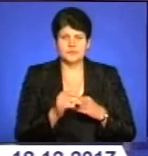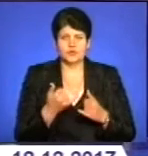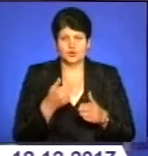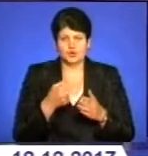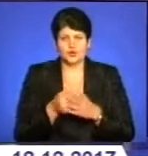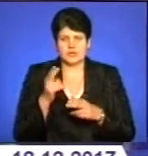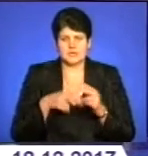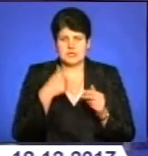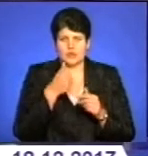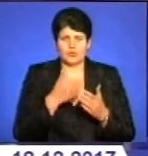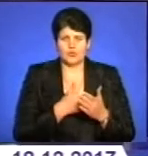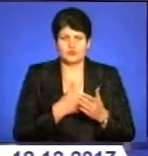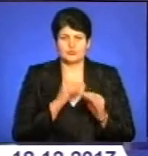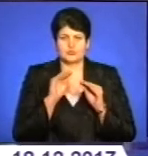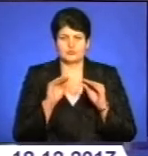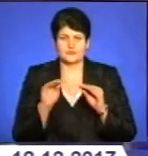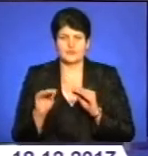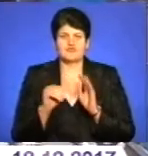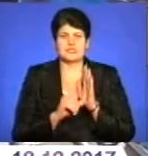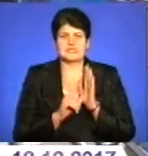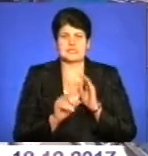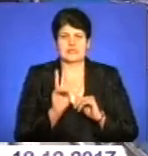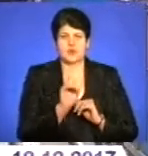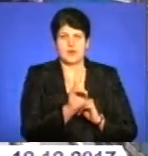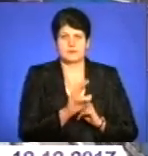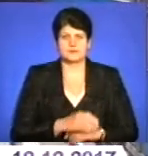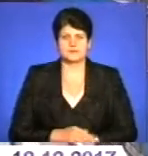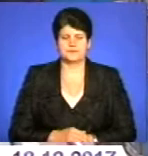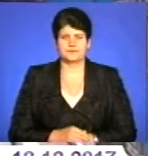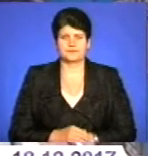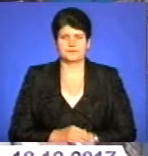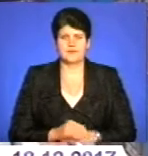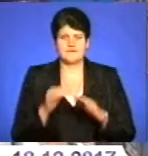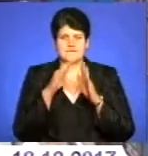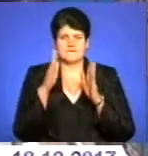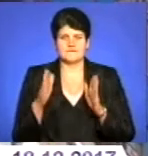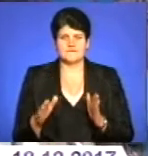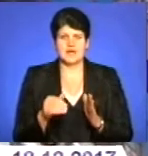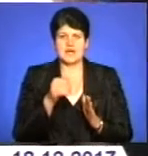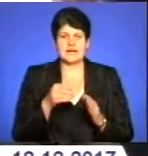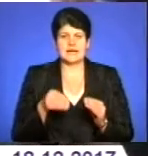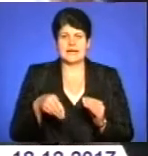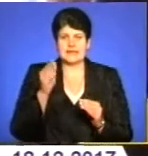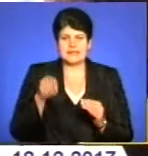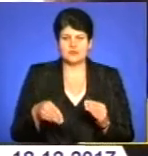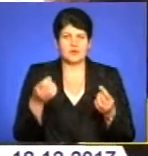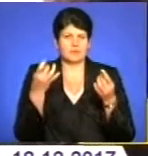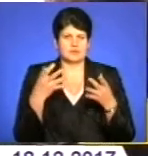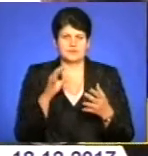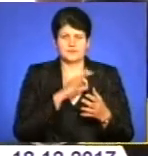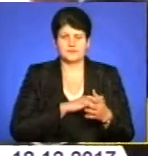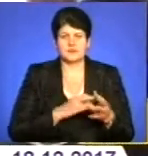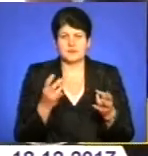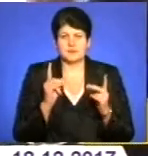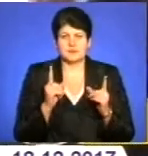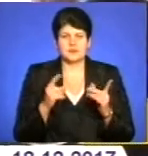планують обладнати валідаторами 60 тролейбусів. Валідатори прості у використанні, кажуть працівники Тернопільелектротрансу. Достатньо